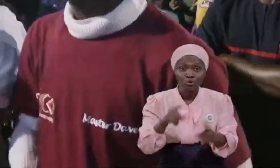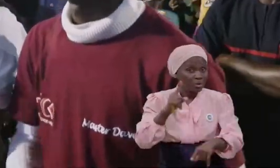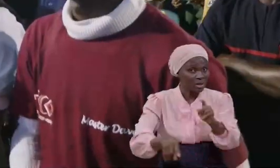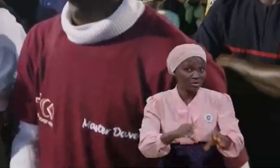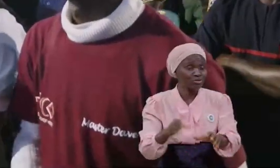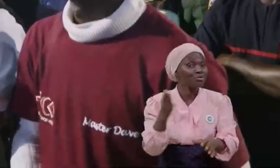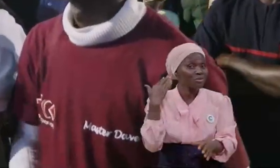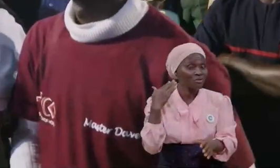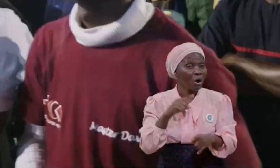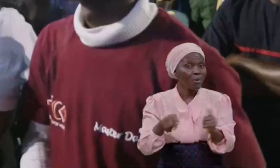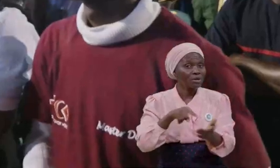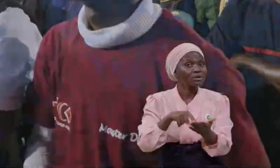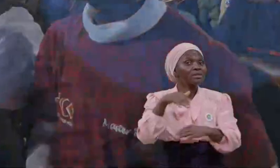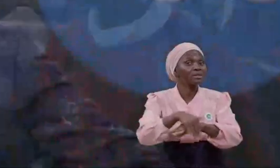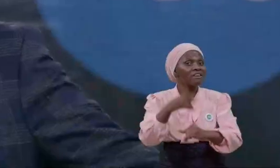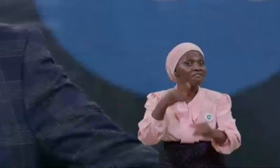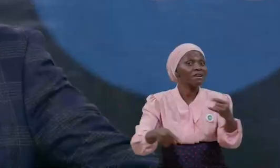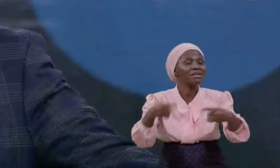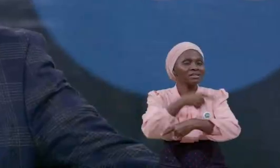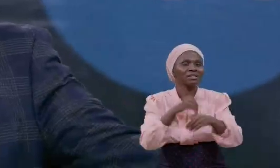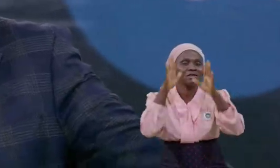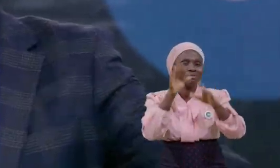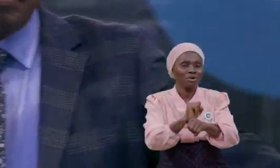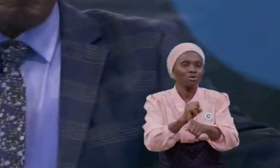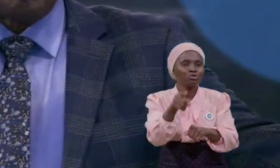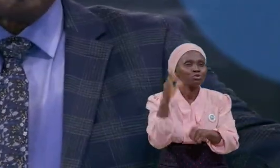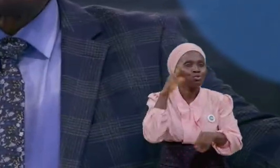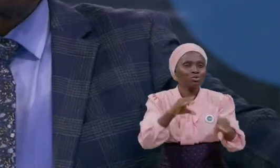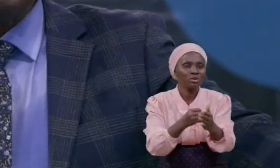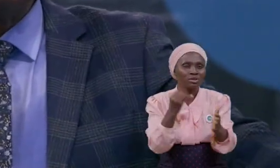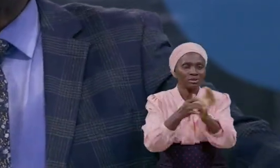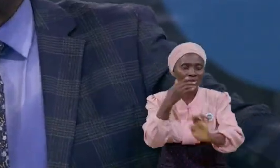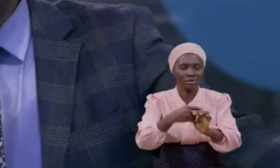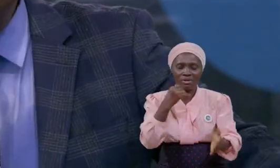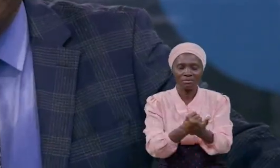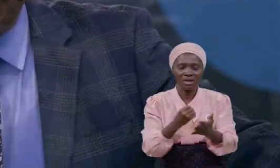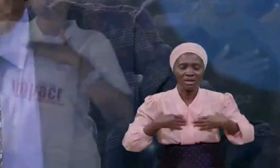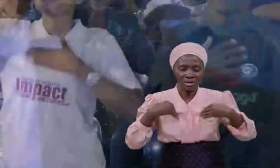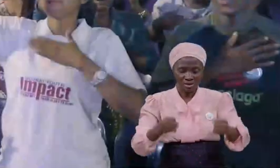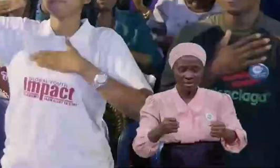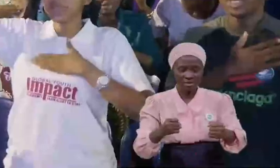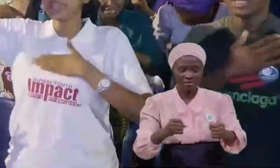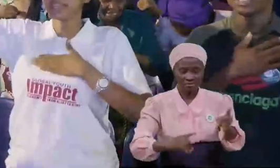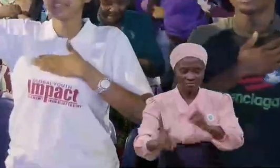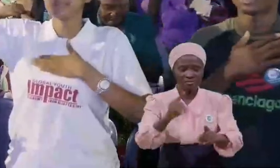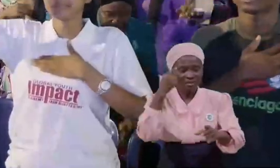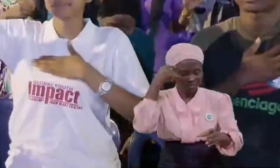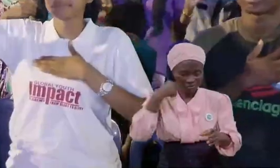jour, tu vas le faire. Guérison. Pour moi. Pour moi.